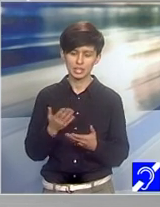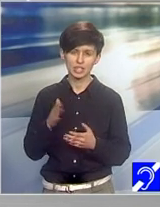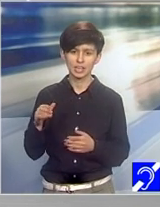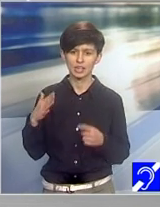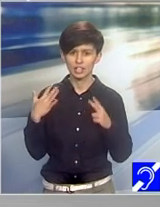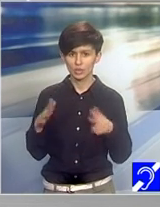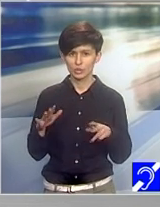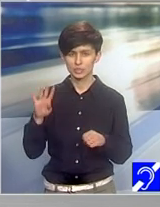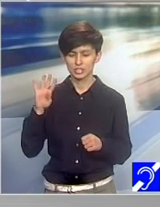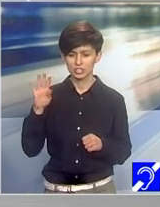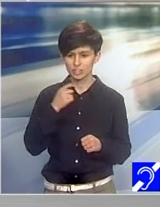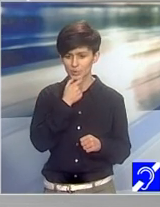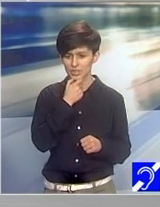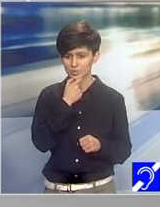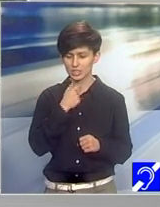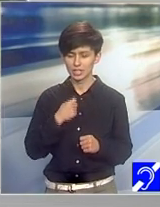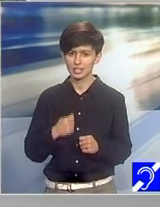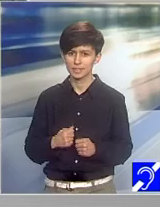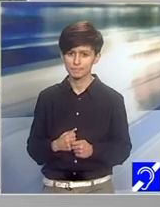84 de ani, 85. Puțin înainte. Deci cum să